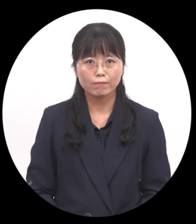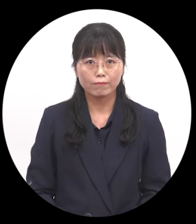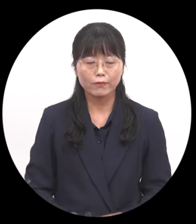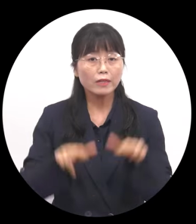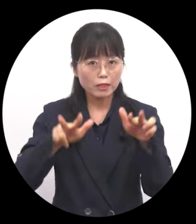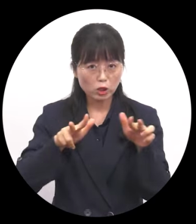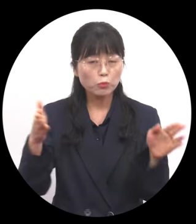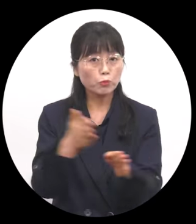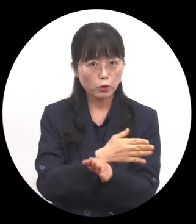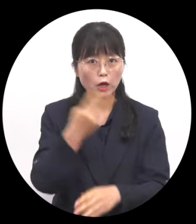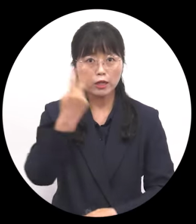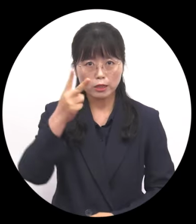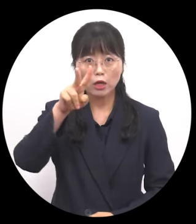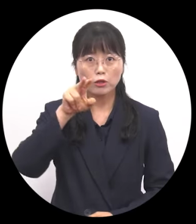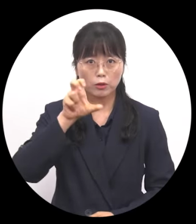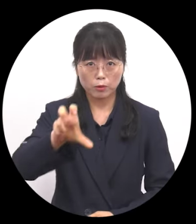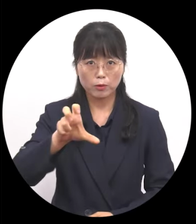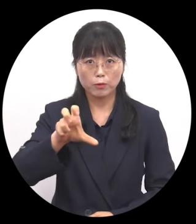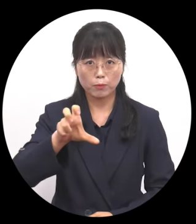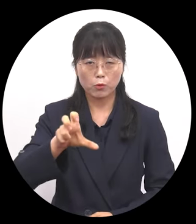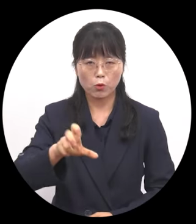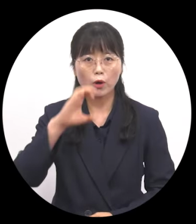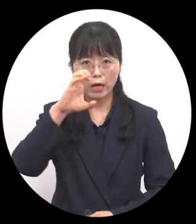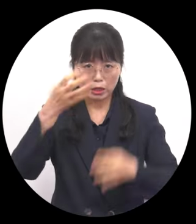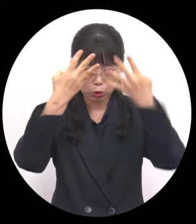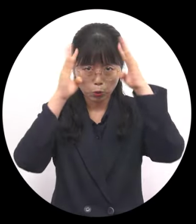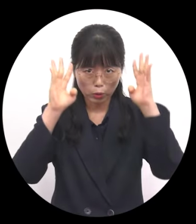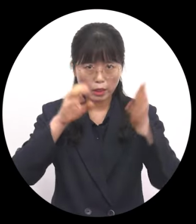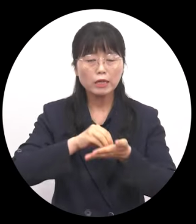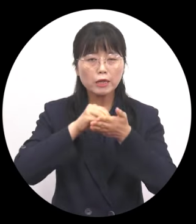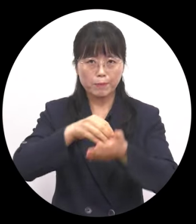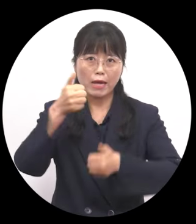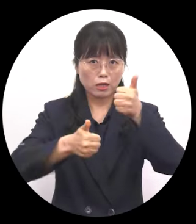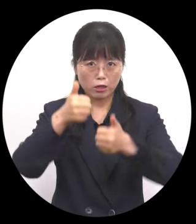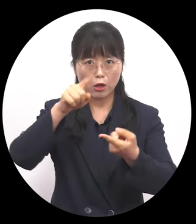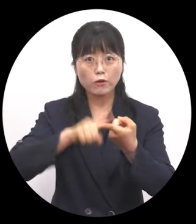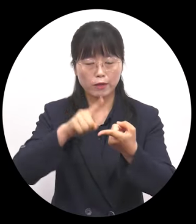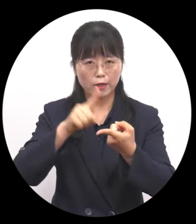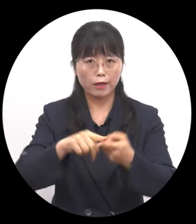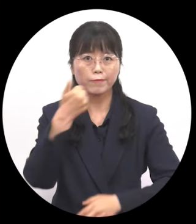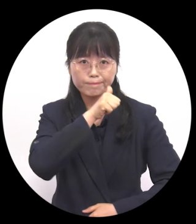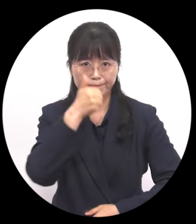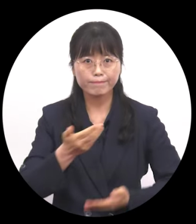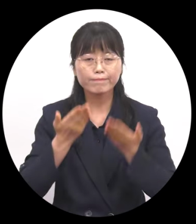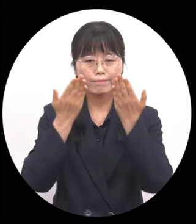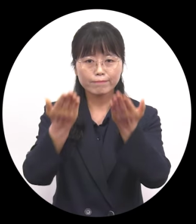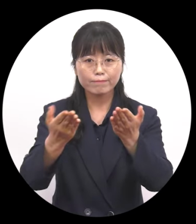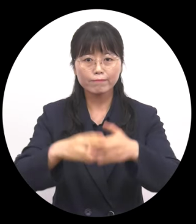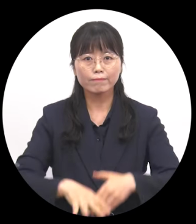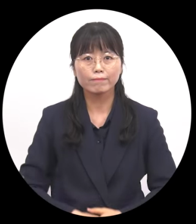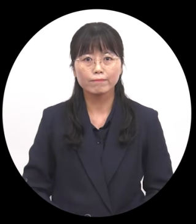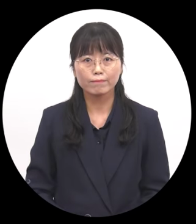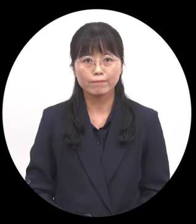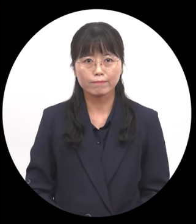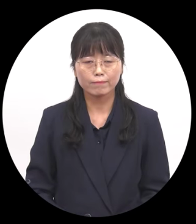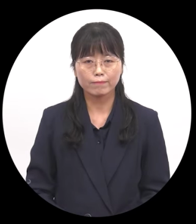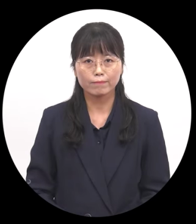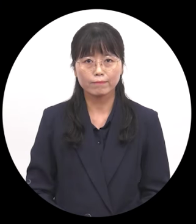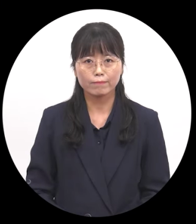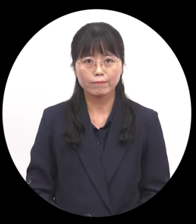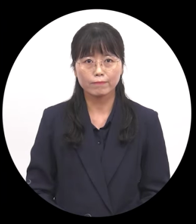그럼 지금부터 2025학년도 가톨릭대학교 입학 전형에 대해서 말씀드리도록 하겠습니다.